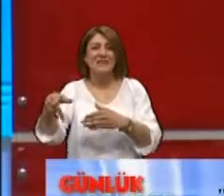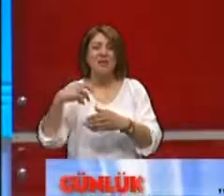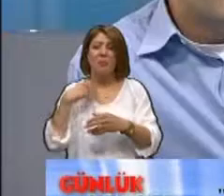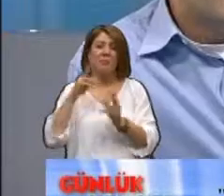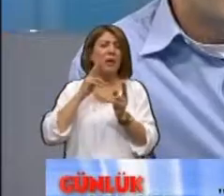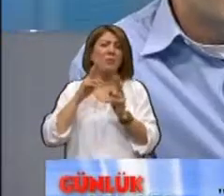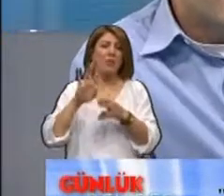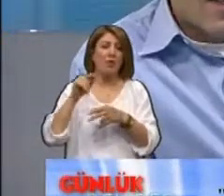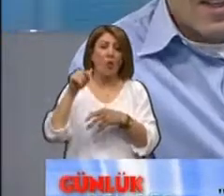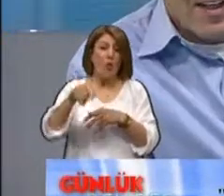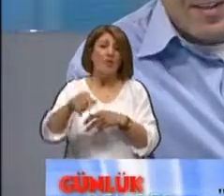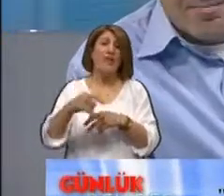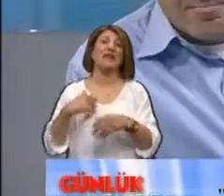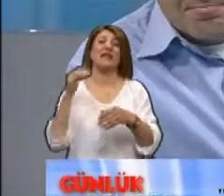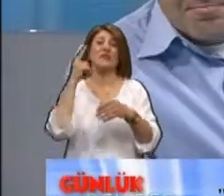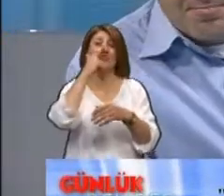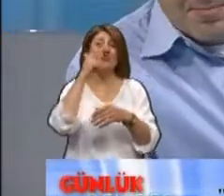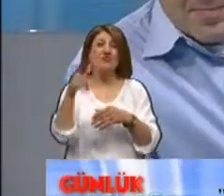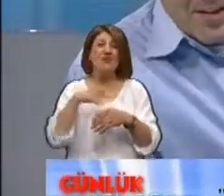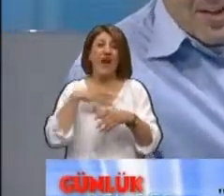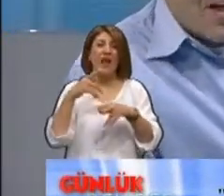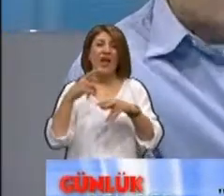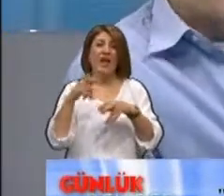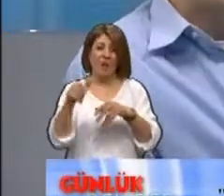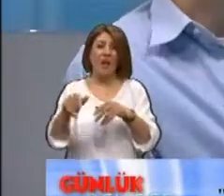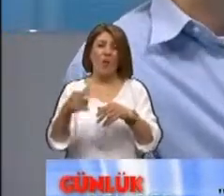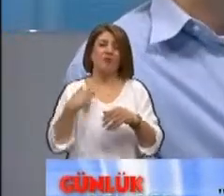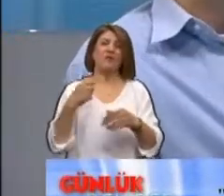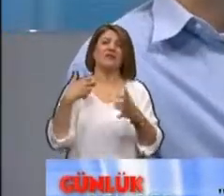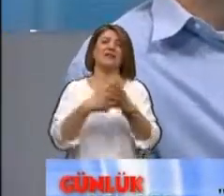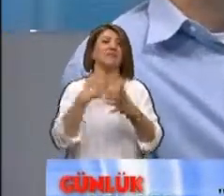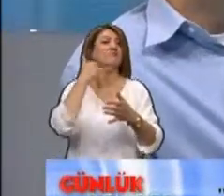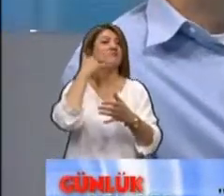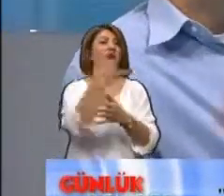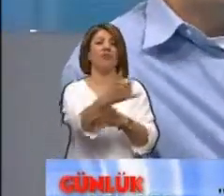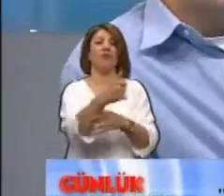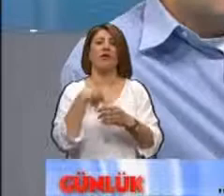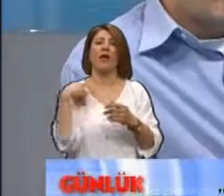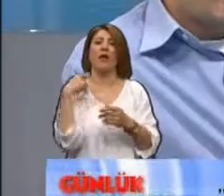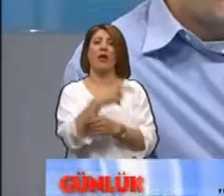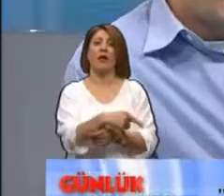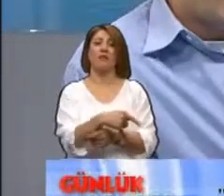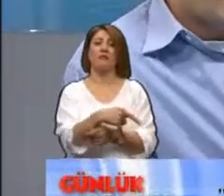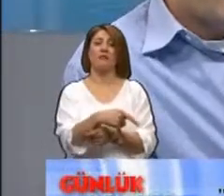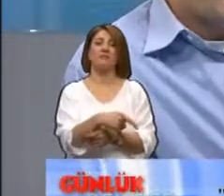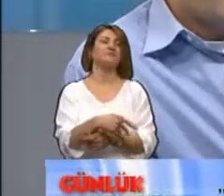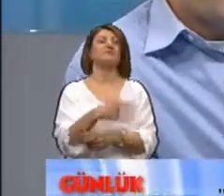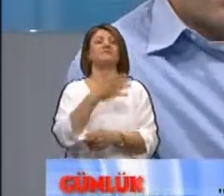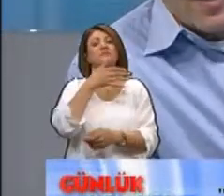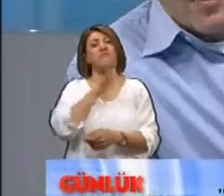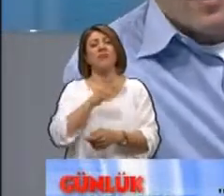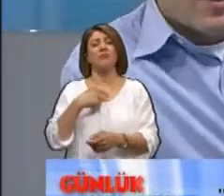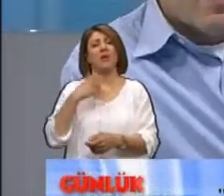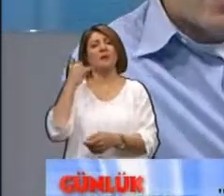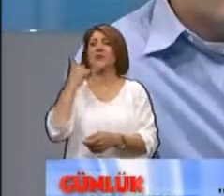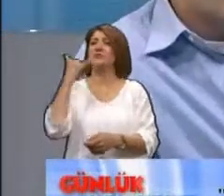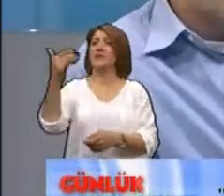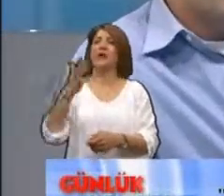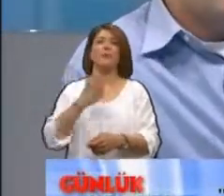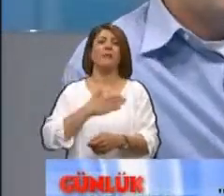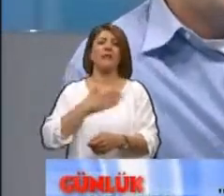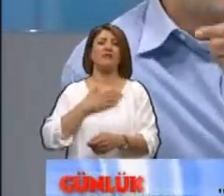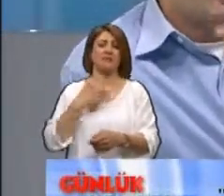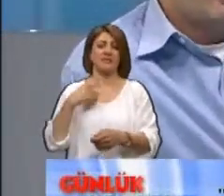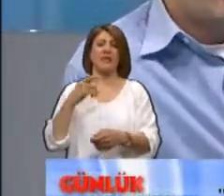seyretmiyorum dizileri. Belki de seyretmediği için. Lütfen. Ama yani şimdi dizi karakteri olduğunu bilmiyorsun. Emniyet amiri seni arar ne der? Pınar Hanım ben